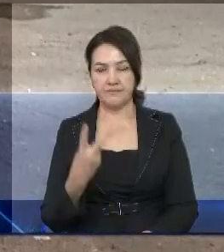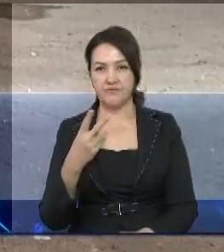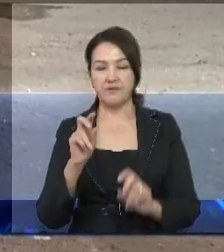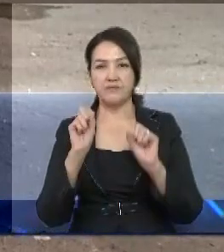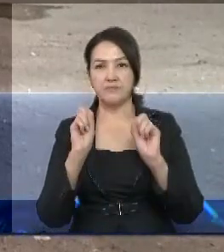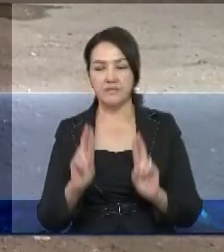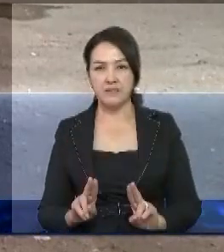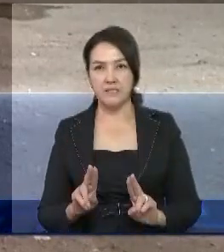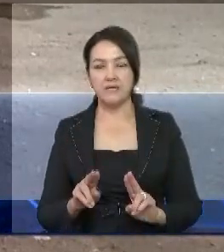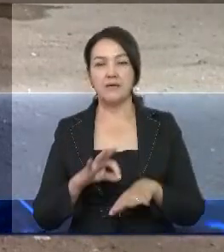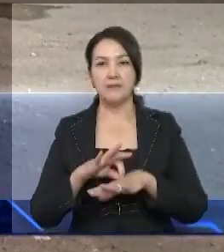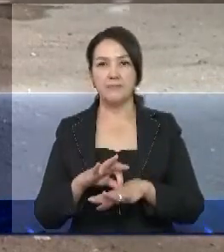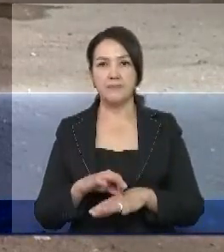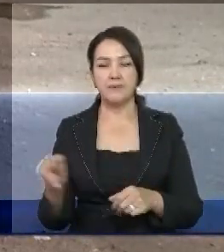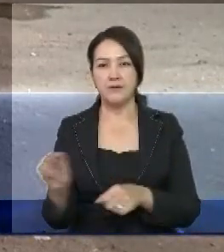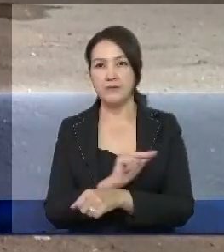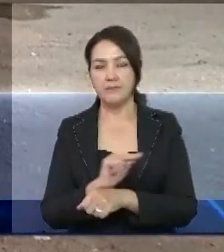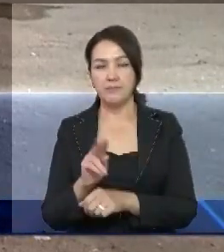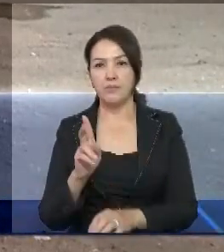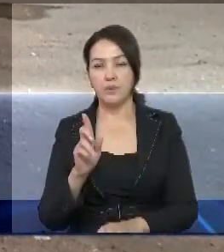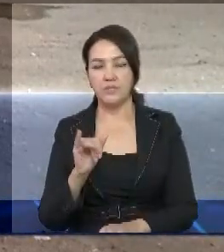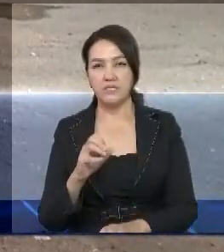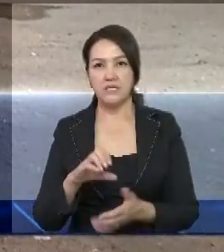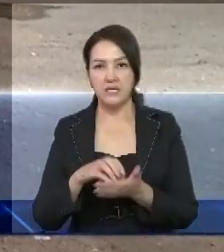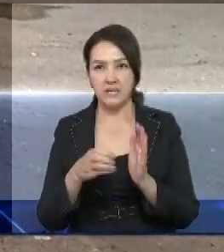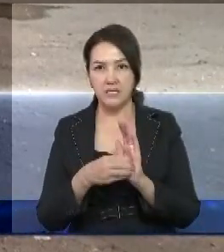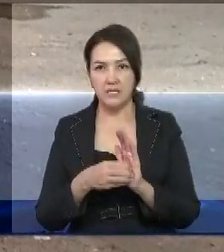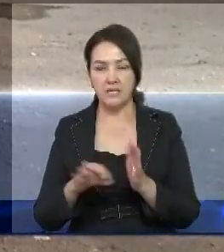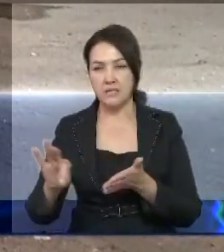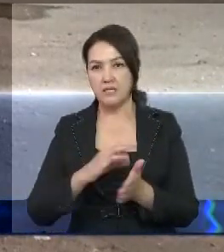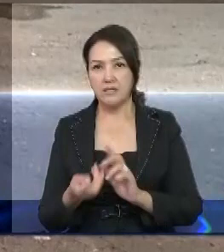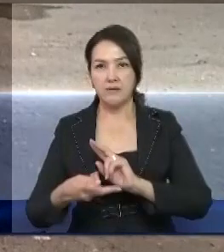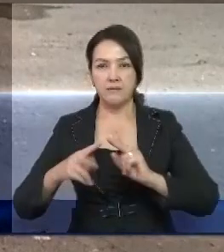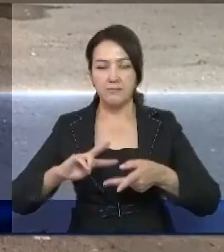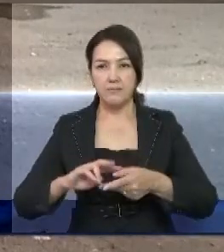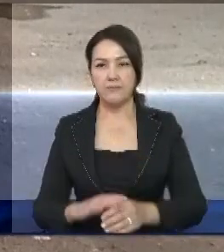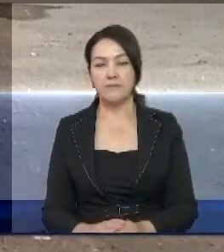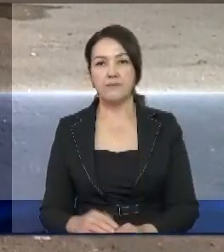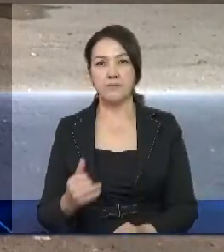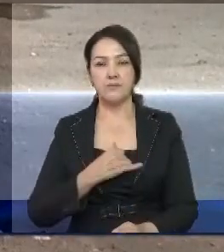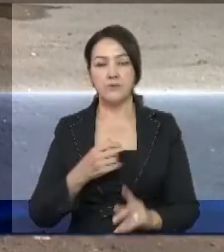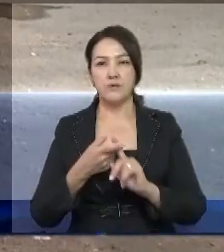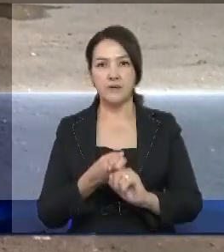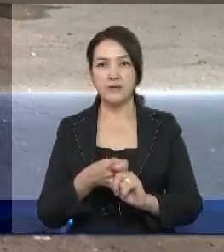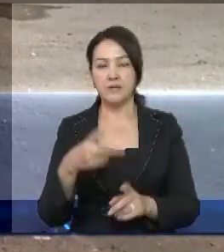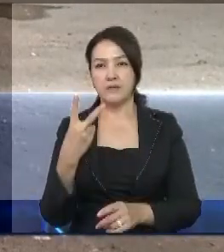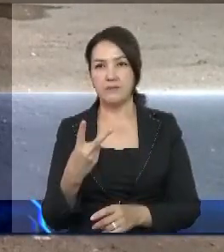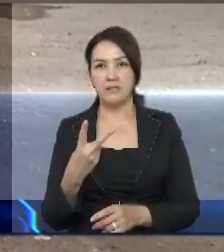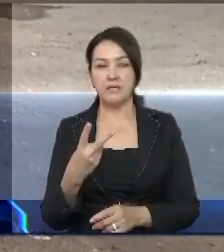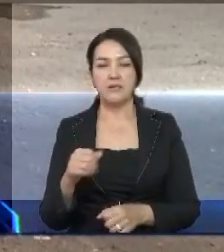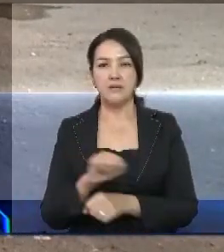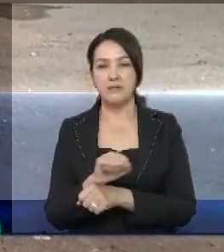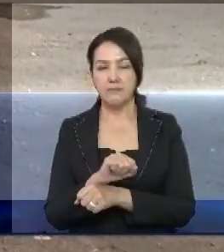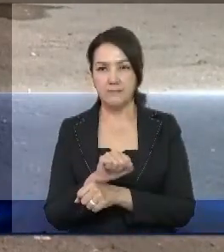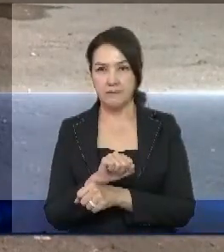специалиста, которые проводят ремонты в боксах этих контейнеров. Мы сразу их меняем там же на месте. У нас закреплены два